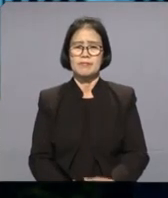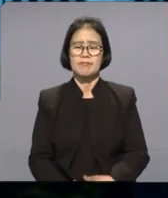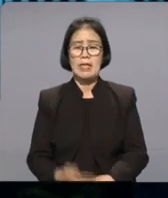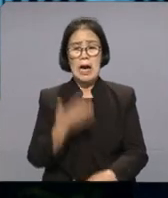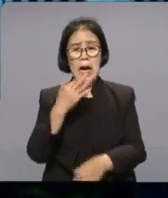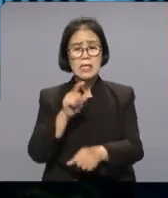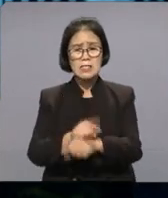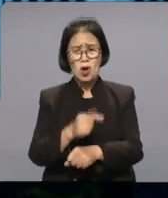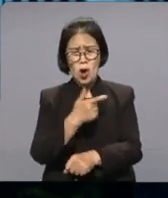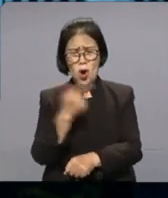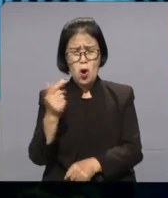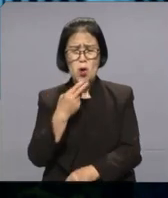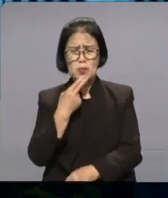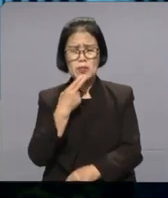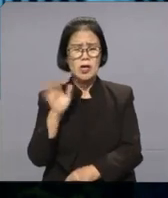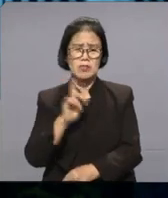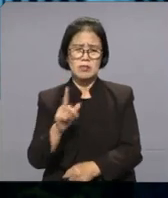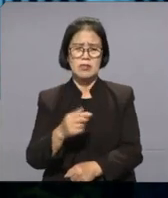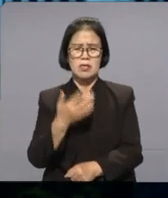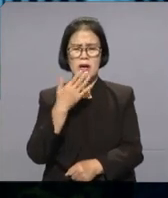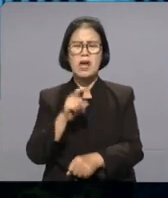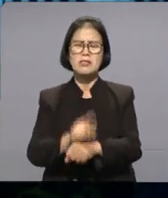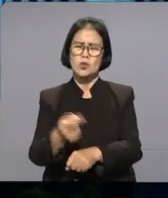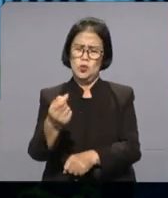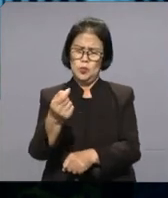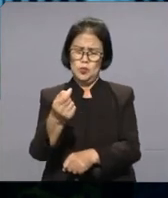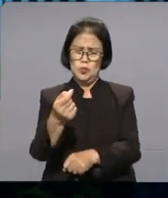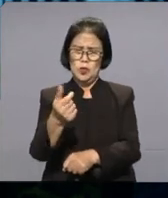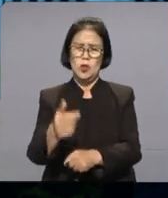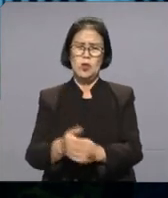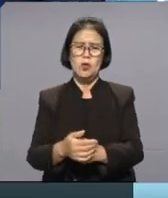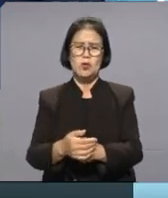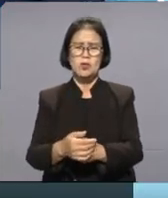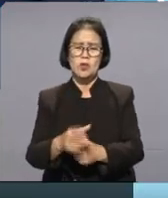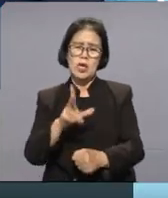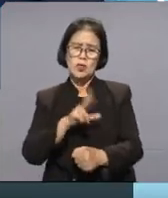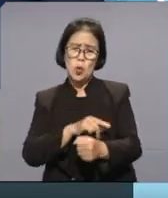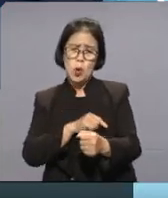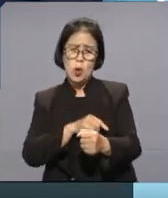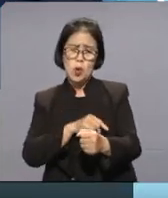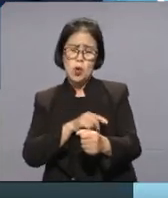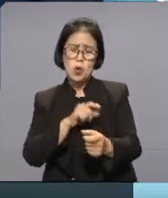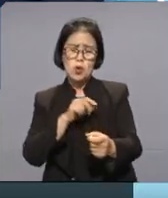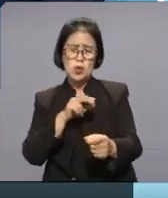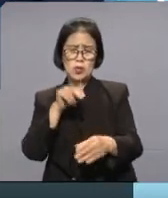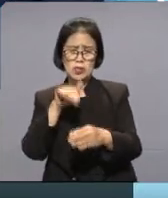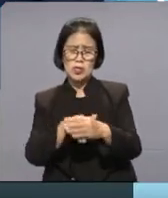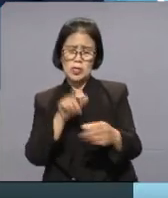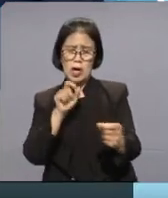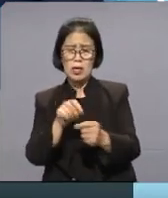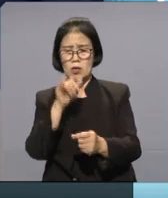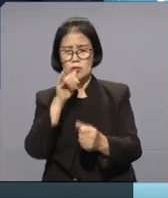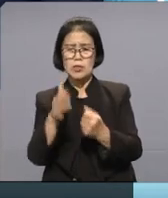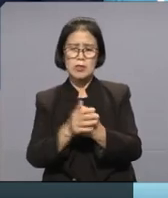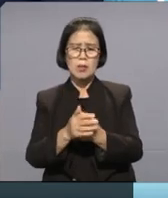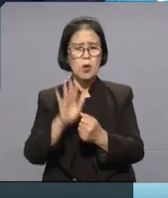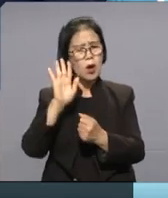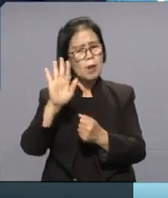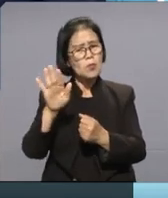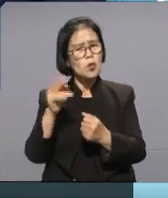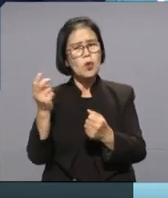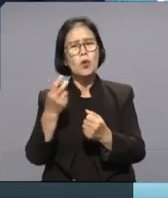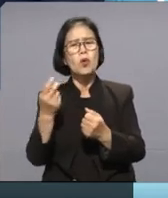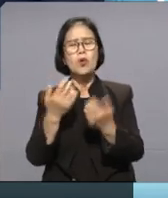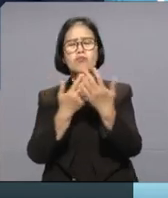좀 어려워요. 그러니까 지금은 가능성이 낮다고 봐요. 네네. 총선이 가까우면서 어떻게 지형이 바뀔지 아무도 몰라요. 지금 예. 왜냐하면 지금 국민의힘도 어떻게